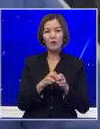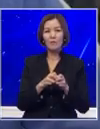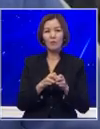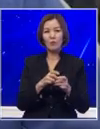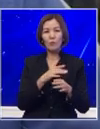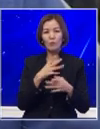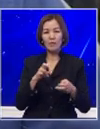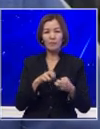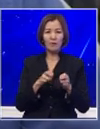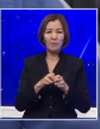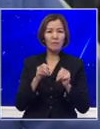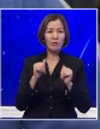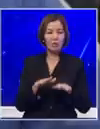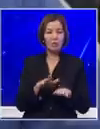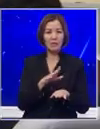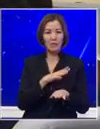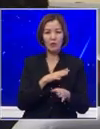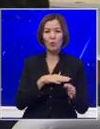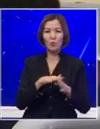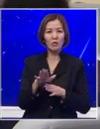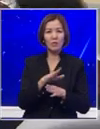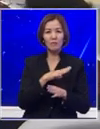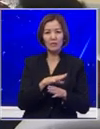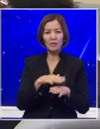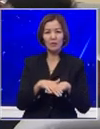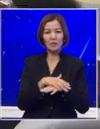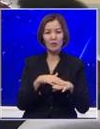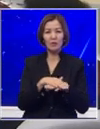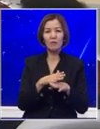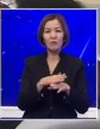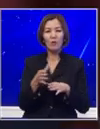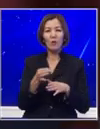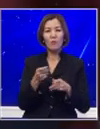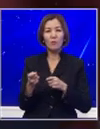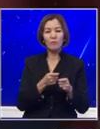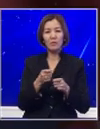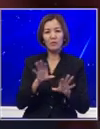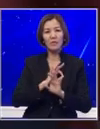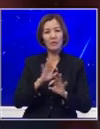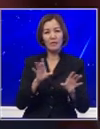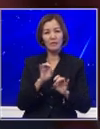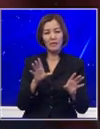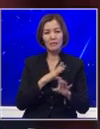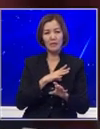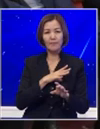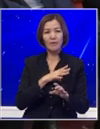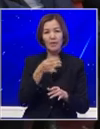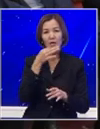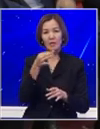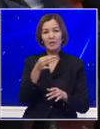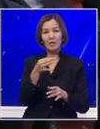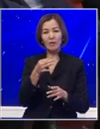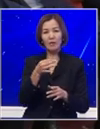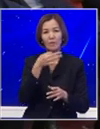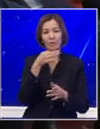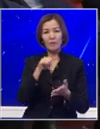қордаланып қалған мәселелердің шешілгені мен орындалып жатқандарын да тұрғындармен облыс басшысына жеткізді. Ал есеп алып есеп